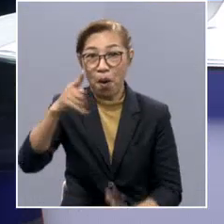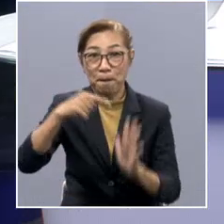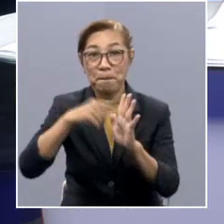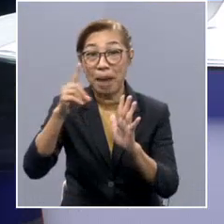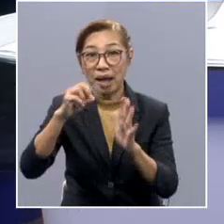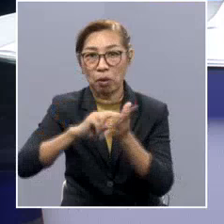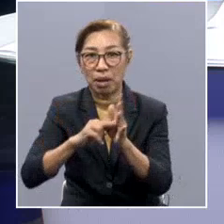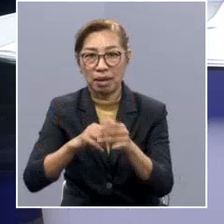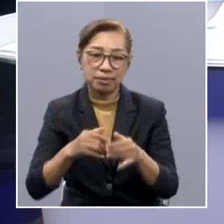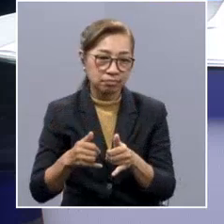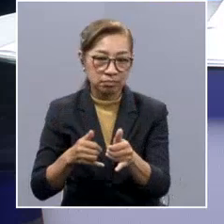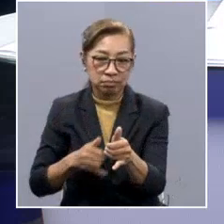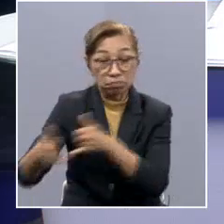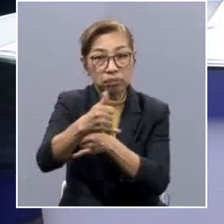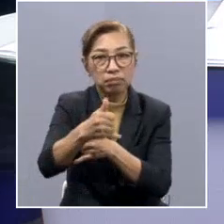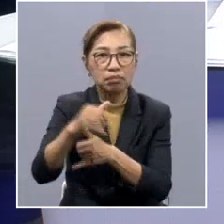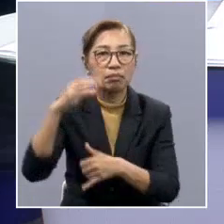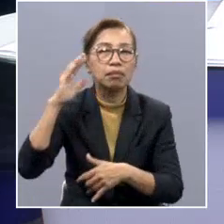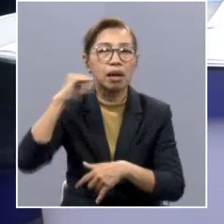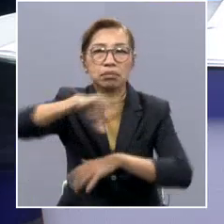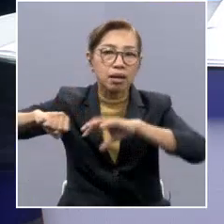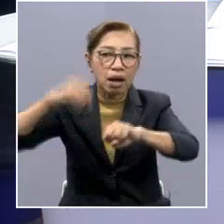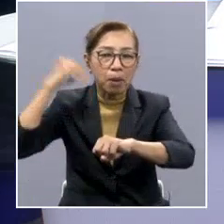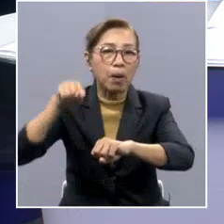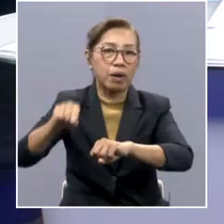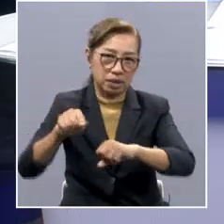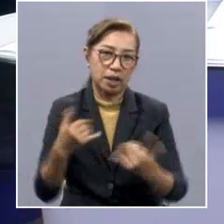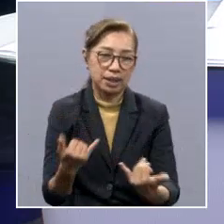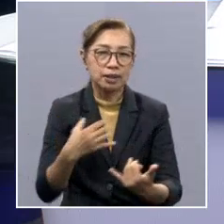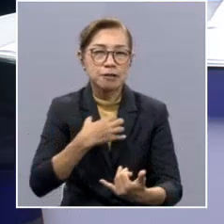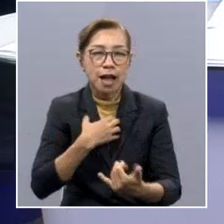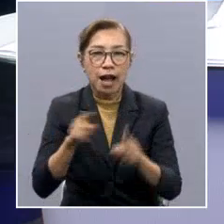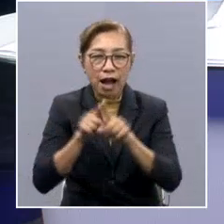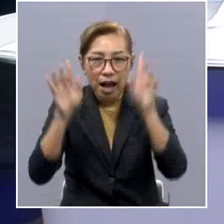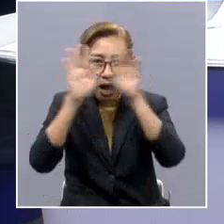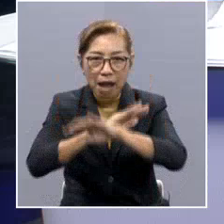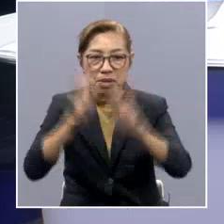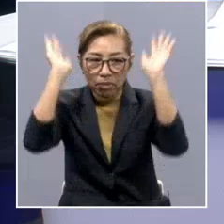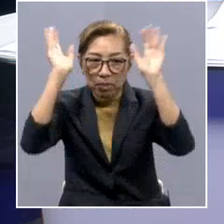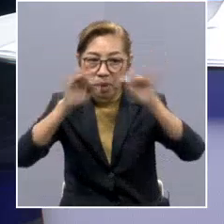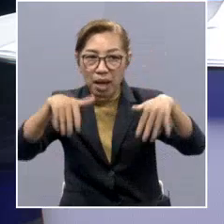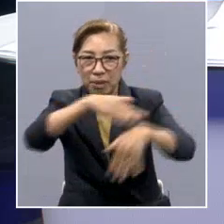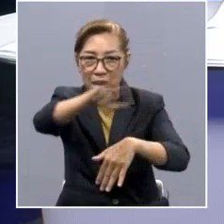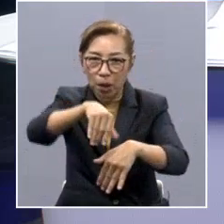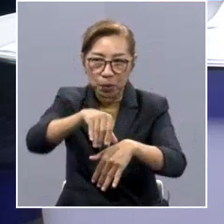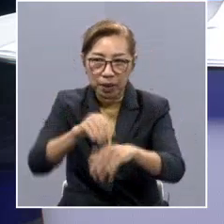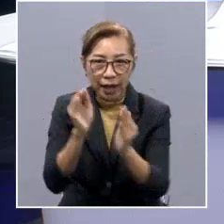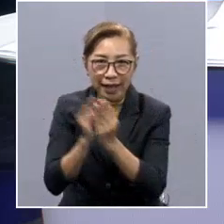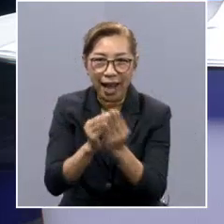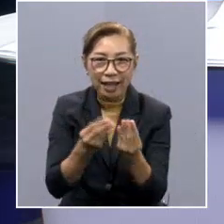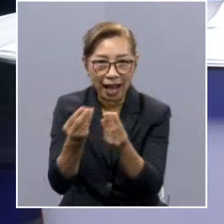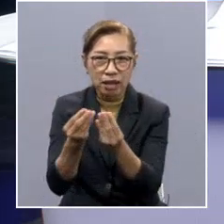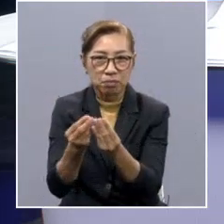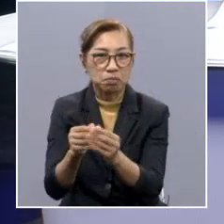าอย่างนั้นเถอะ ช่วงนี้เหมือนกับแย่งชิงพื้นที่ช่วงชิงกันเนี่ยนะครับหวังจะเรียกคะแนนเพื่อที่จะเอาไว้ตุนเพื่อที่จะสู้